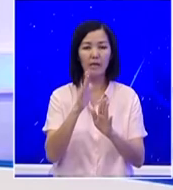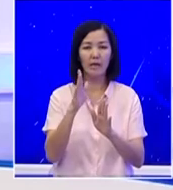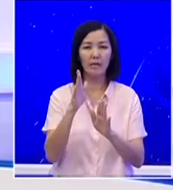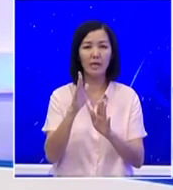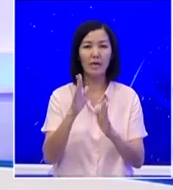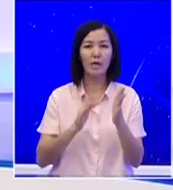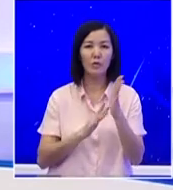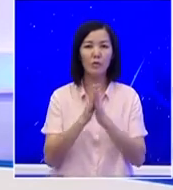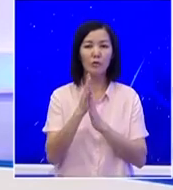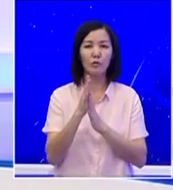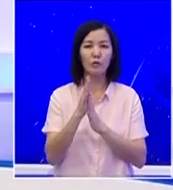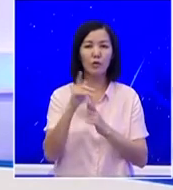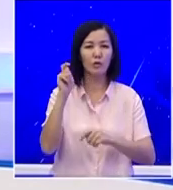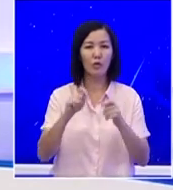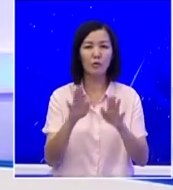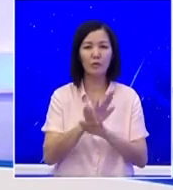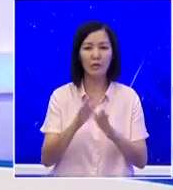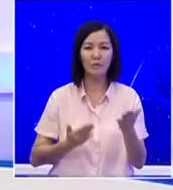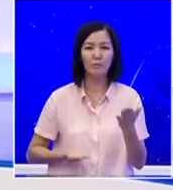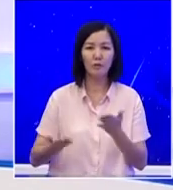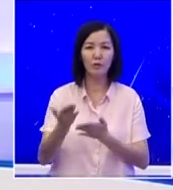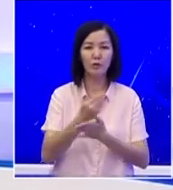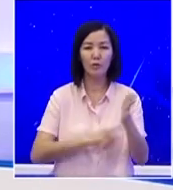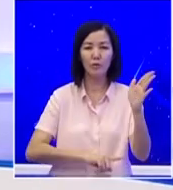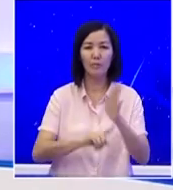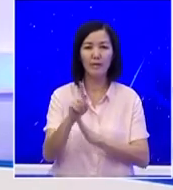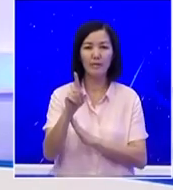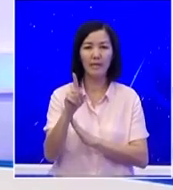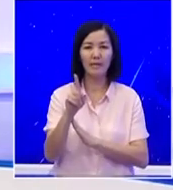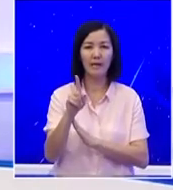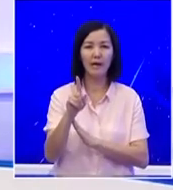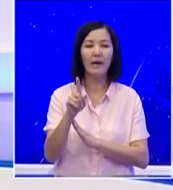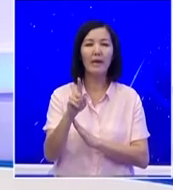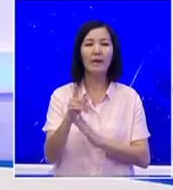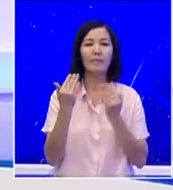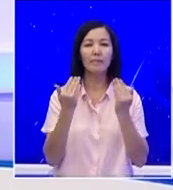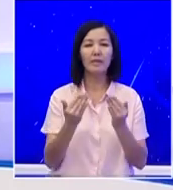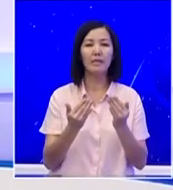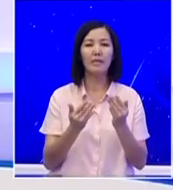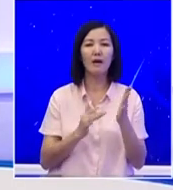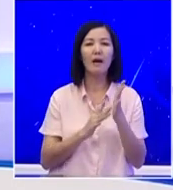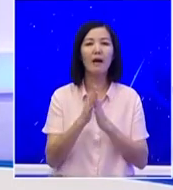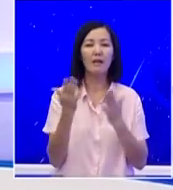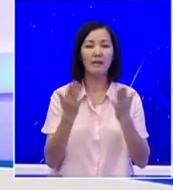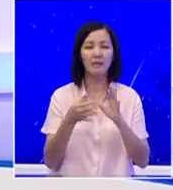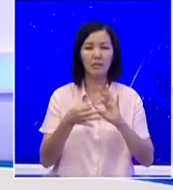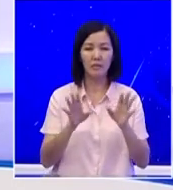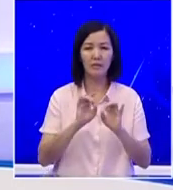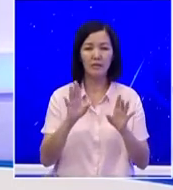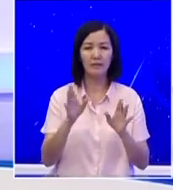көк шөпті жауын шашынға орындырмай жинап алуға кіріскен. Шұрайлы өлкедегі шабындықтың биылғы шығымын тілшімізден білейік.